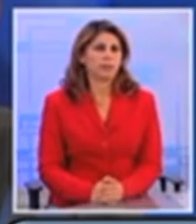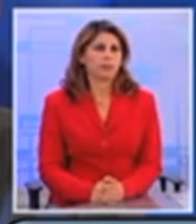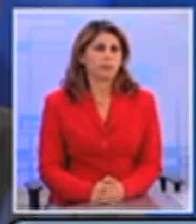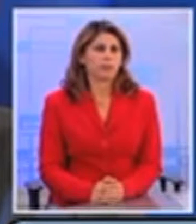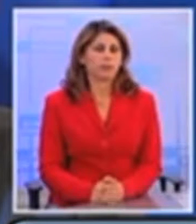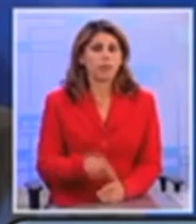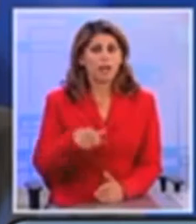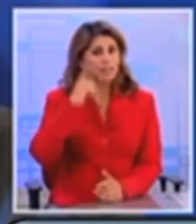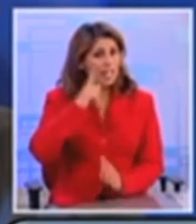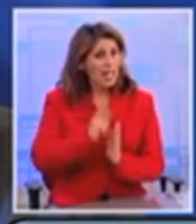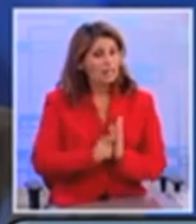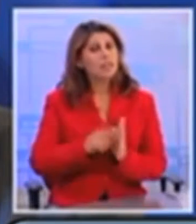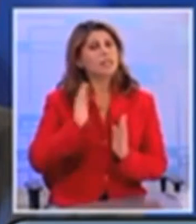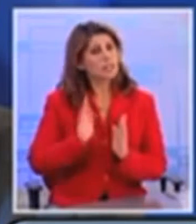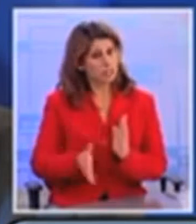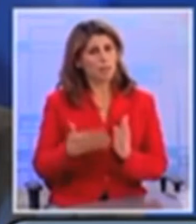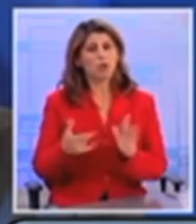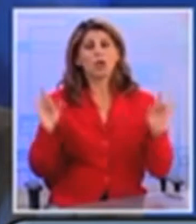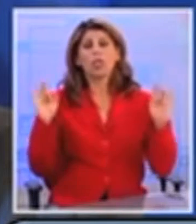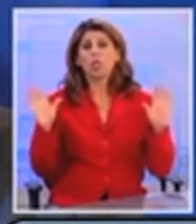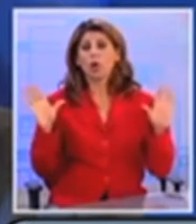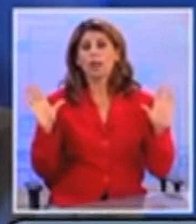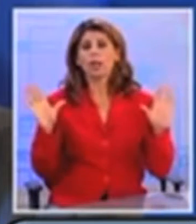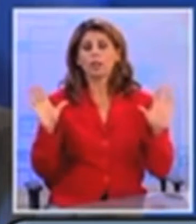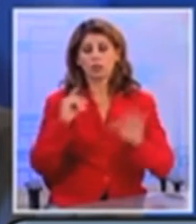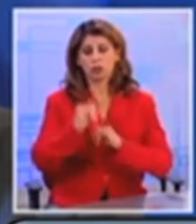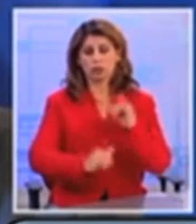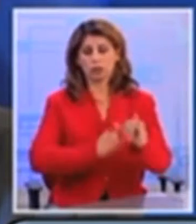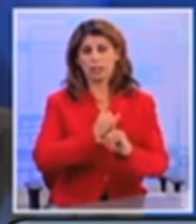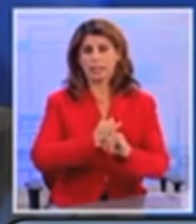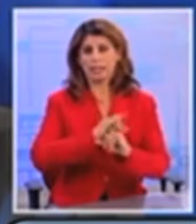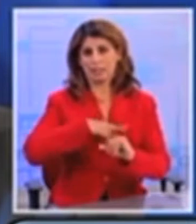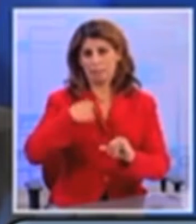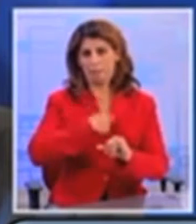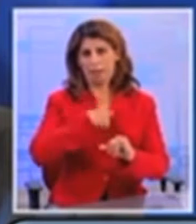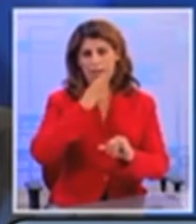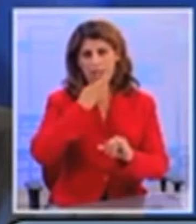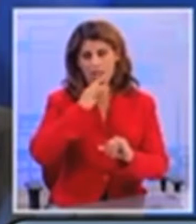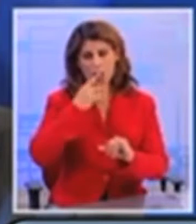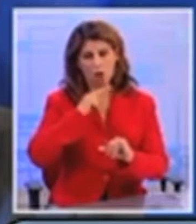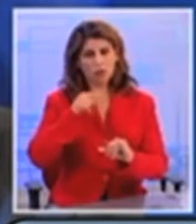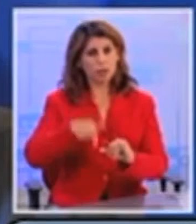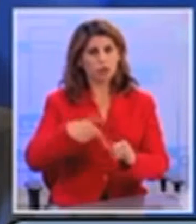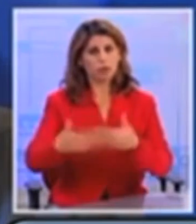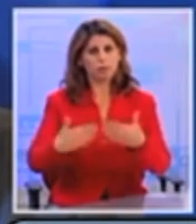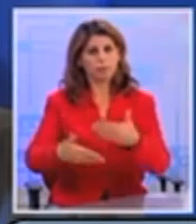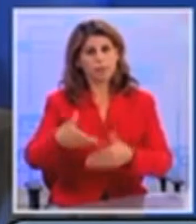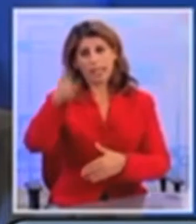en cours en allemand, réalisée par des